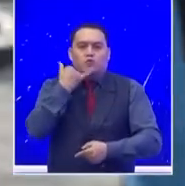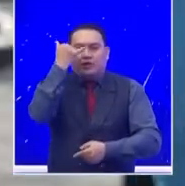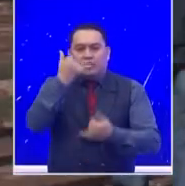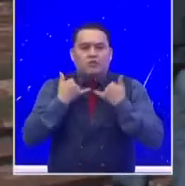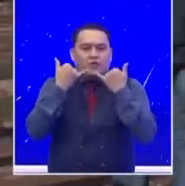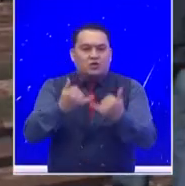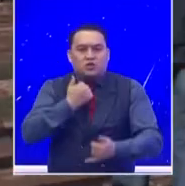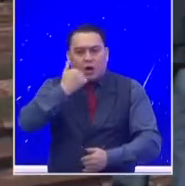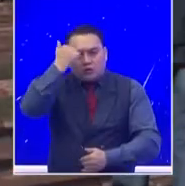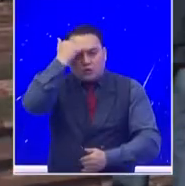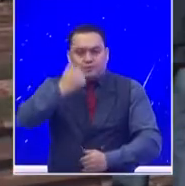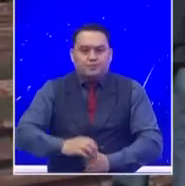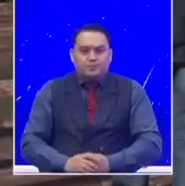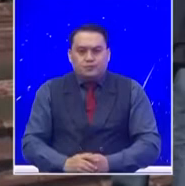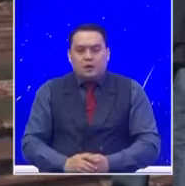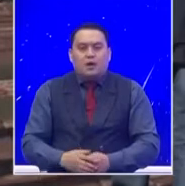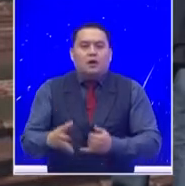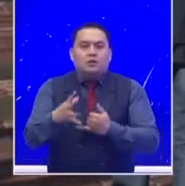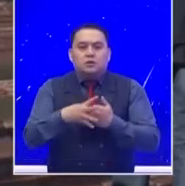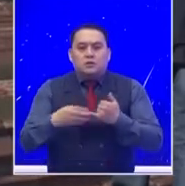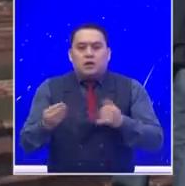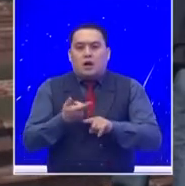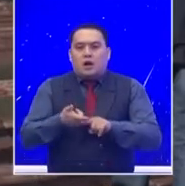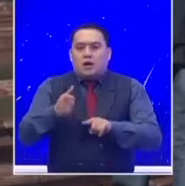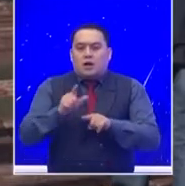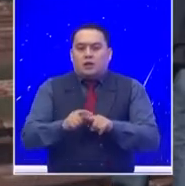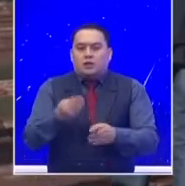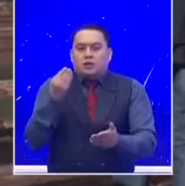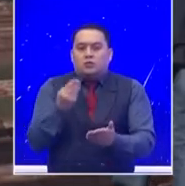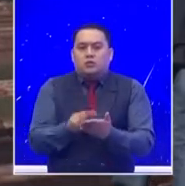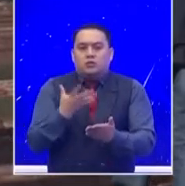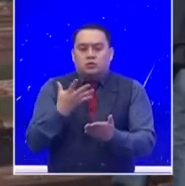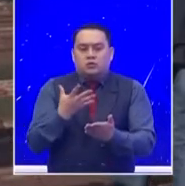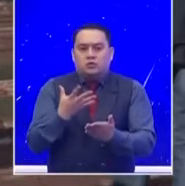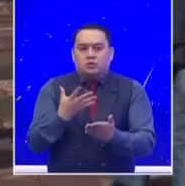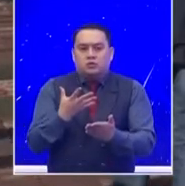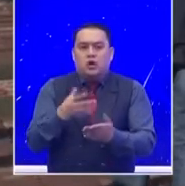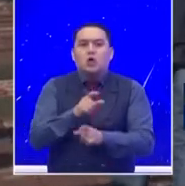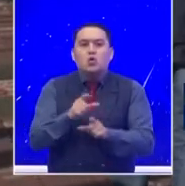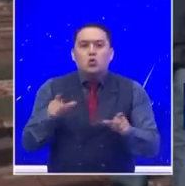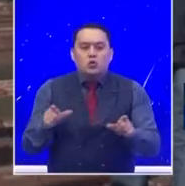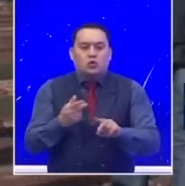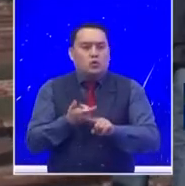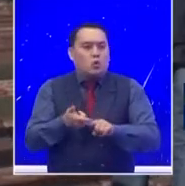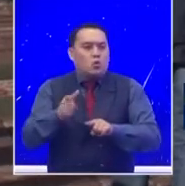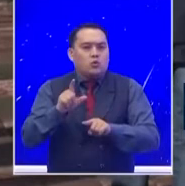народу. Казахская земля – это благодатная, благодатная. Люди очень